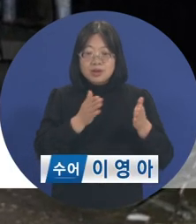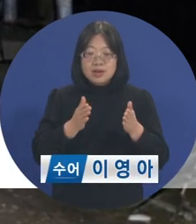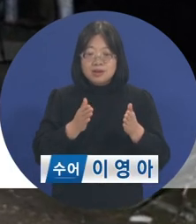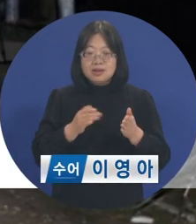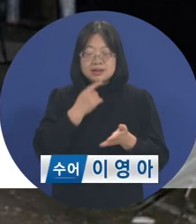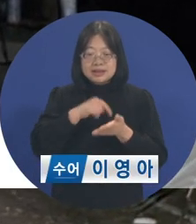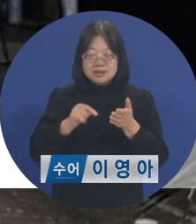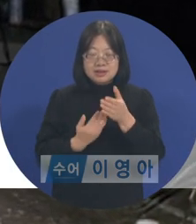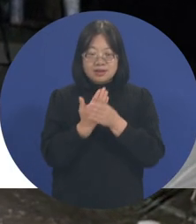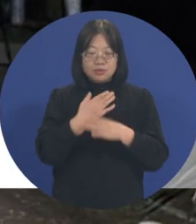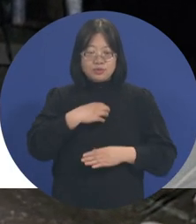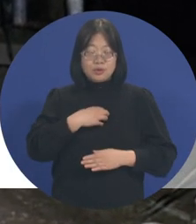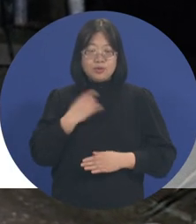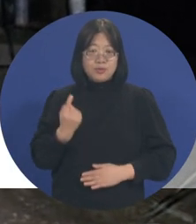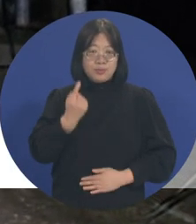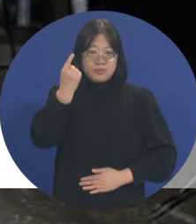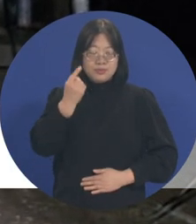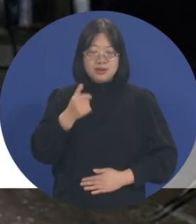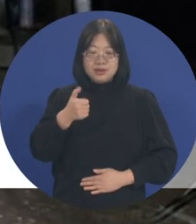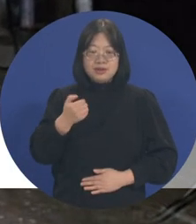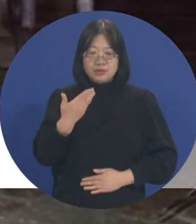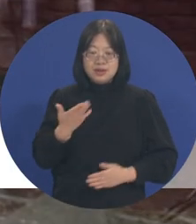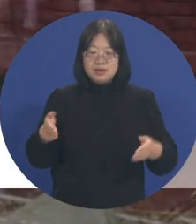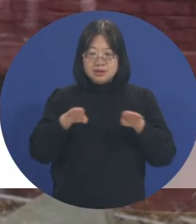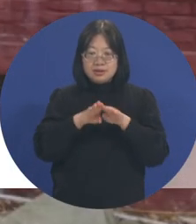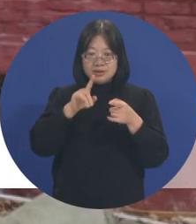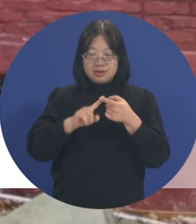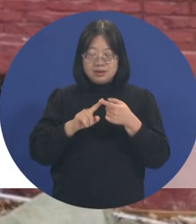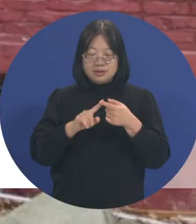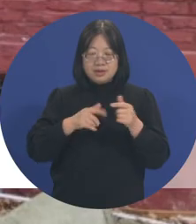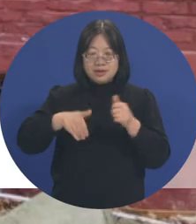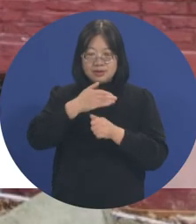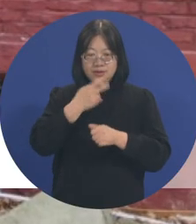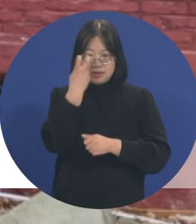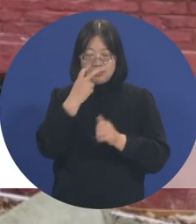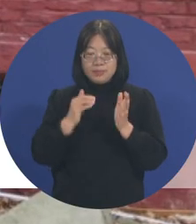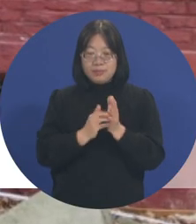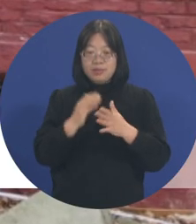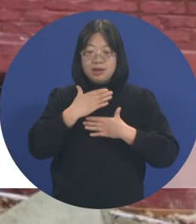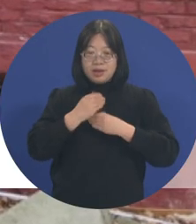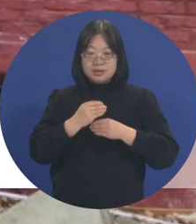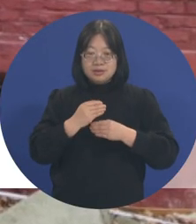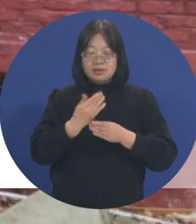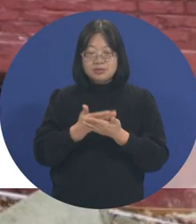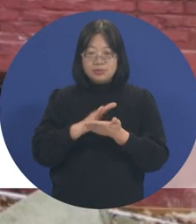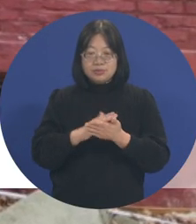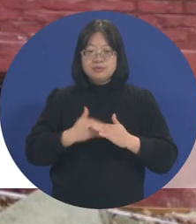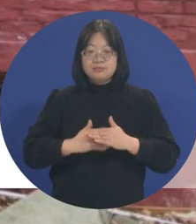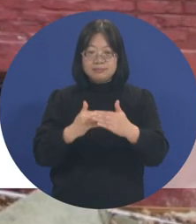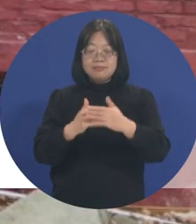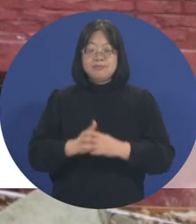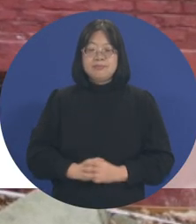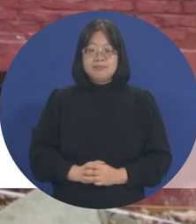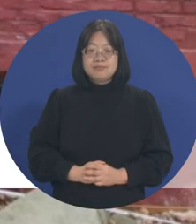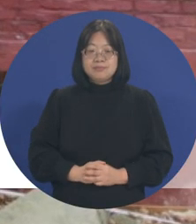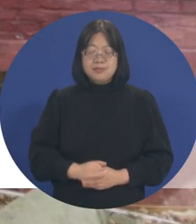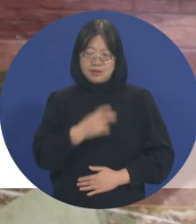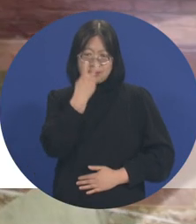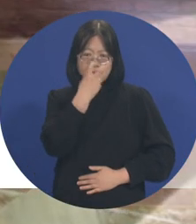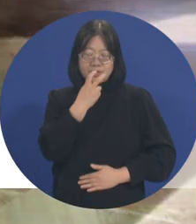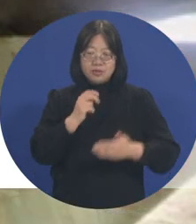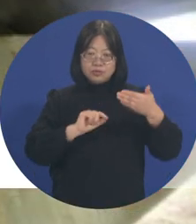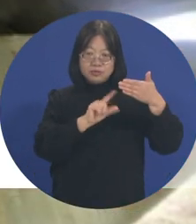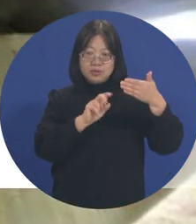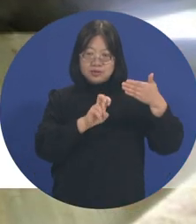경기도가 돈의 재난 발생 위험이 높은 신 아홉개 시설에 대해 실태 점검을 마치고 안전 조치를 추진합니다 실태